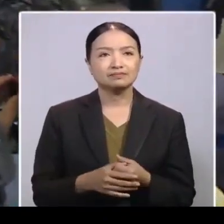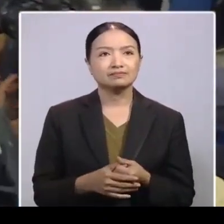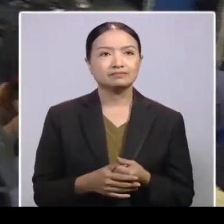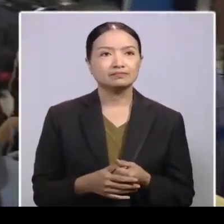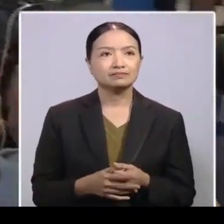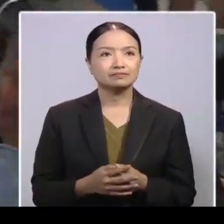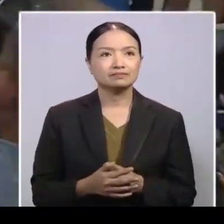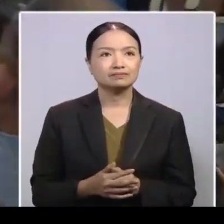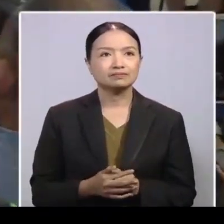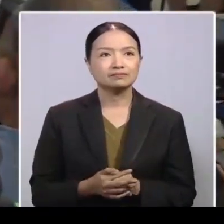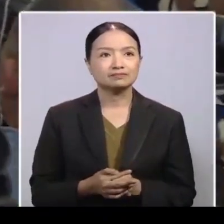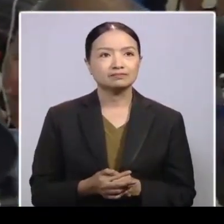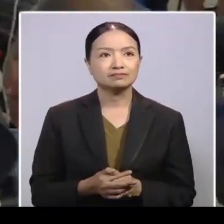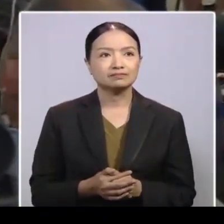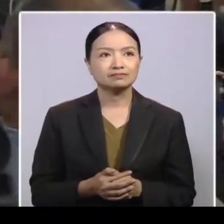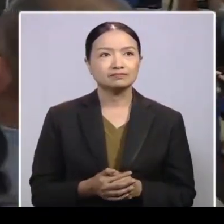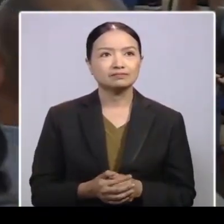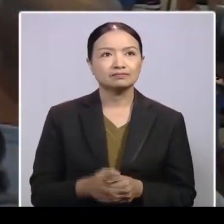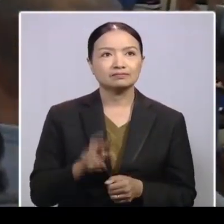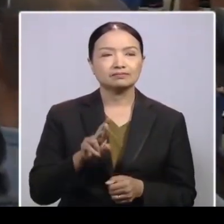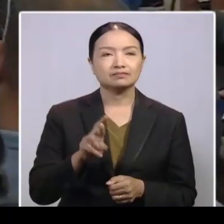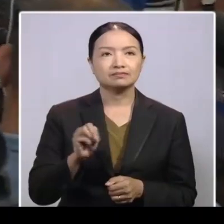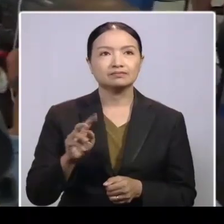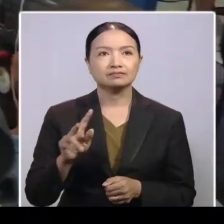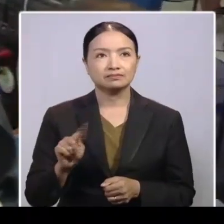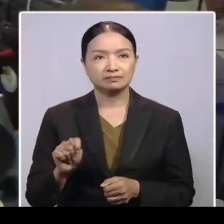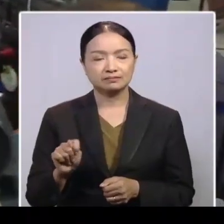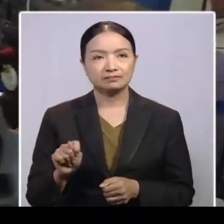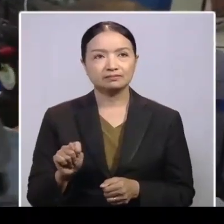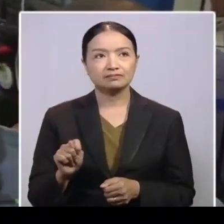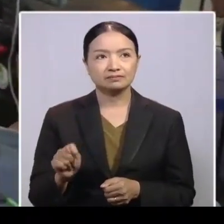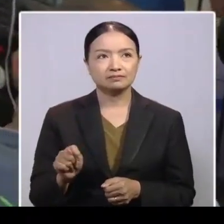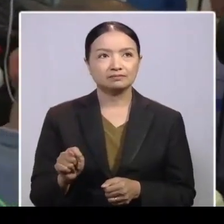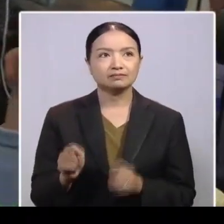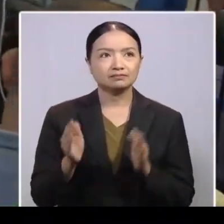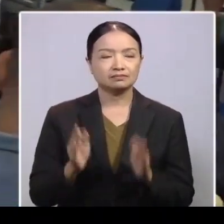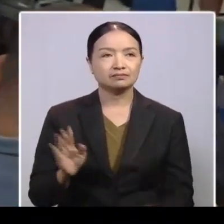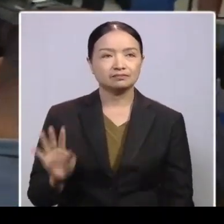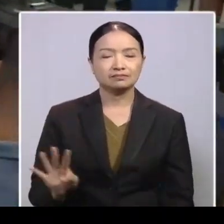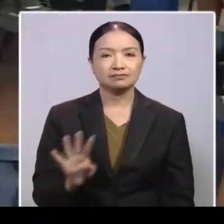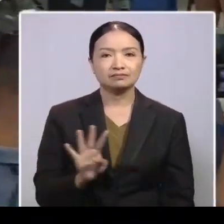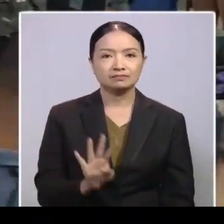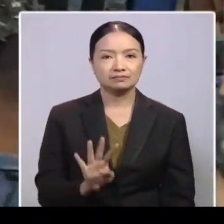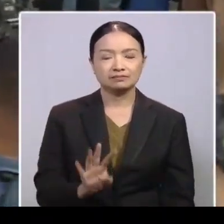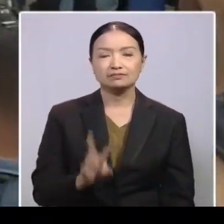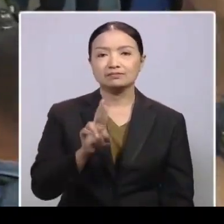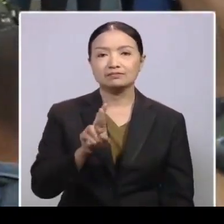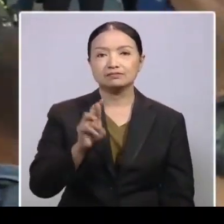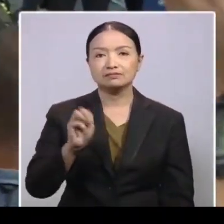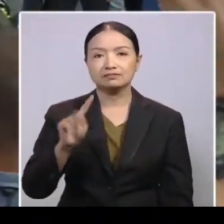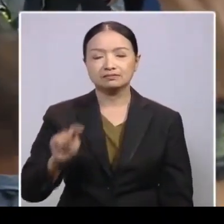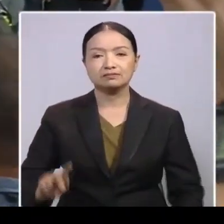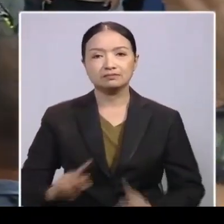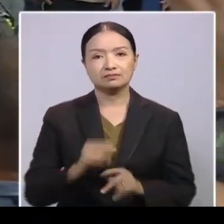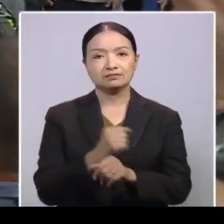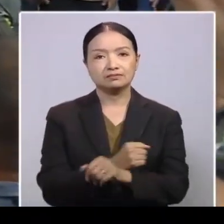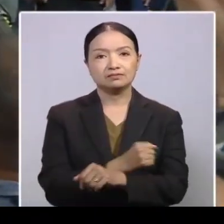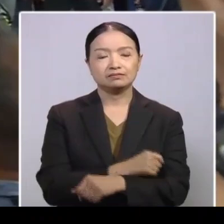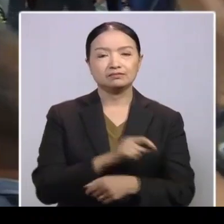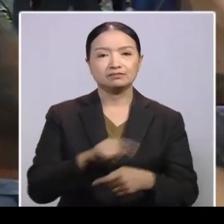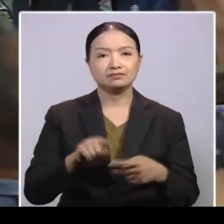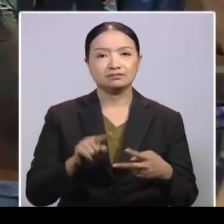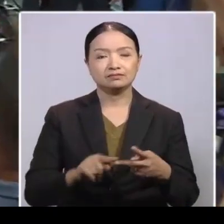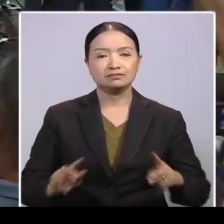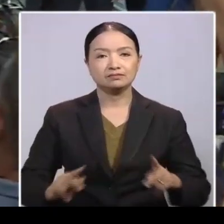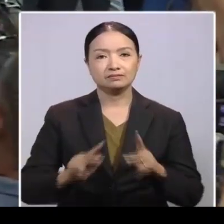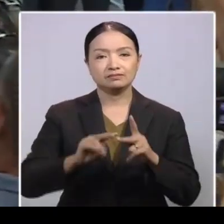ยมีรัฐมนตรีนะครับทั้งสิ้น4ท่านนะครับรัฐมนตรีว่าการกระทรวงแรงงานรัฐมนตรีว่าการ